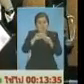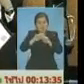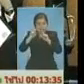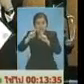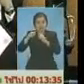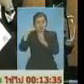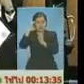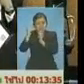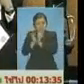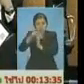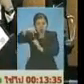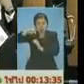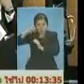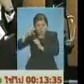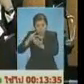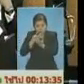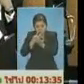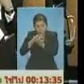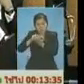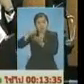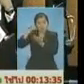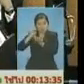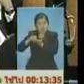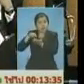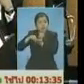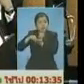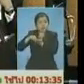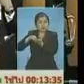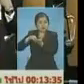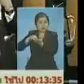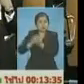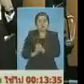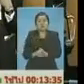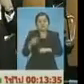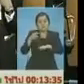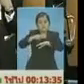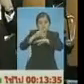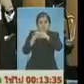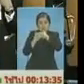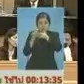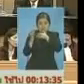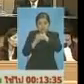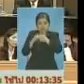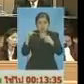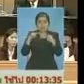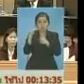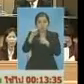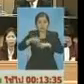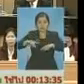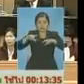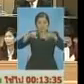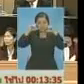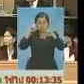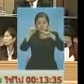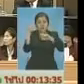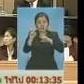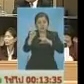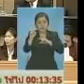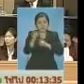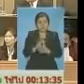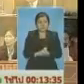เห็นชอบควรลงนามในสัญญาที ่เอาที่ท่านพาดพิงเสียหายพอแล้วครับผมไม่ญาติท่านละเชิญท่านชวลิ